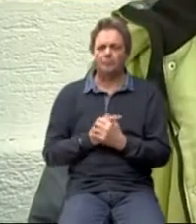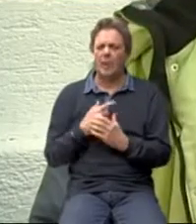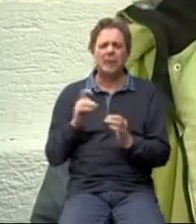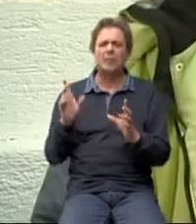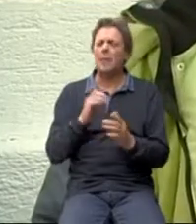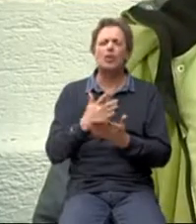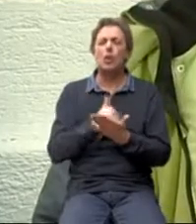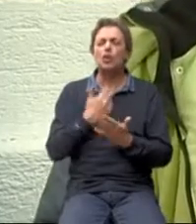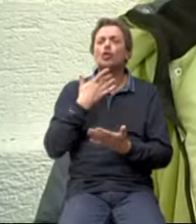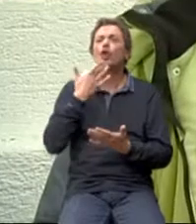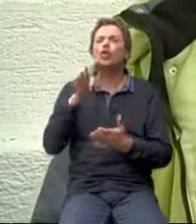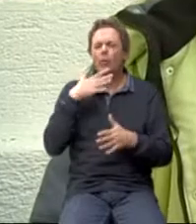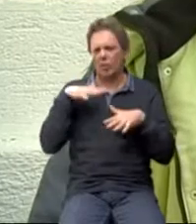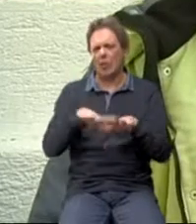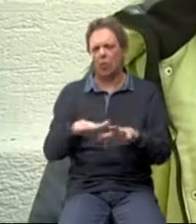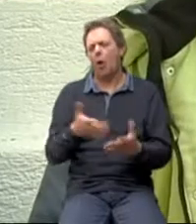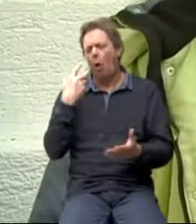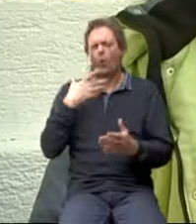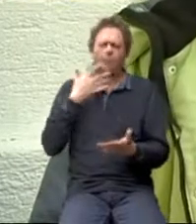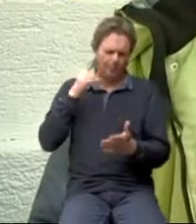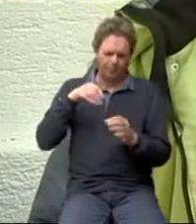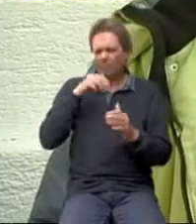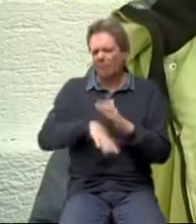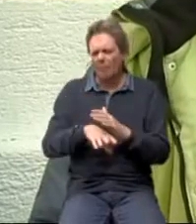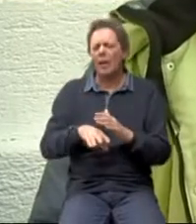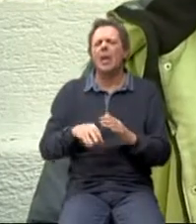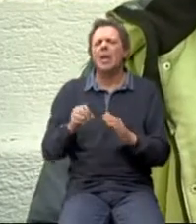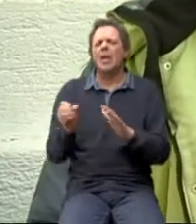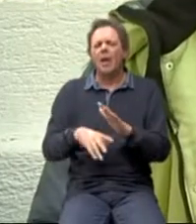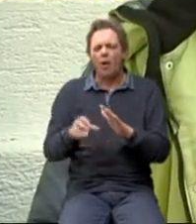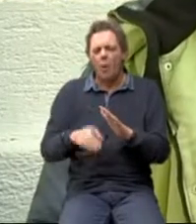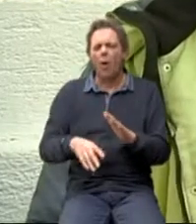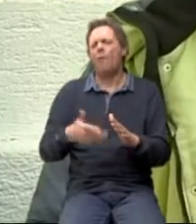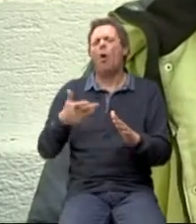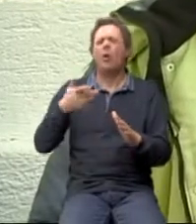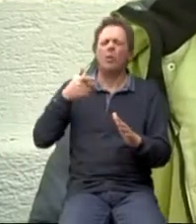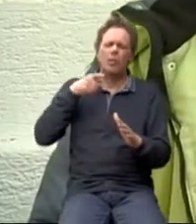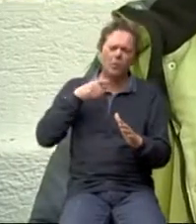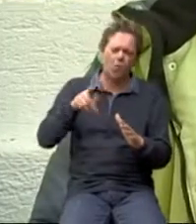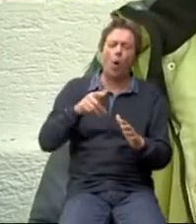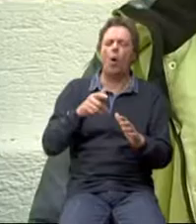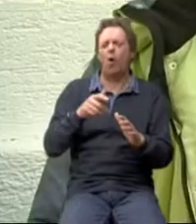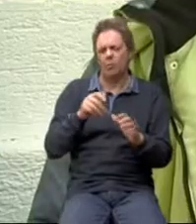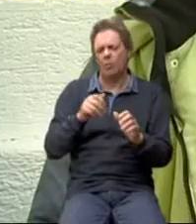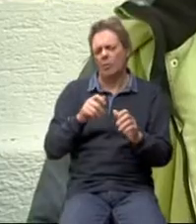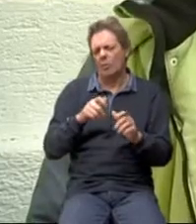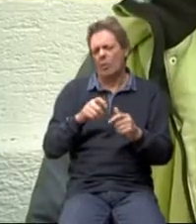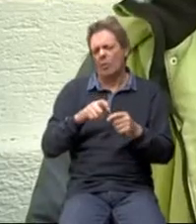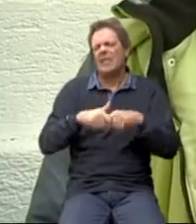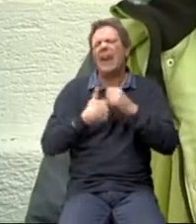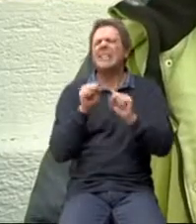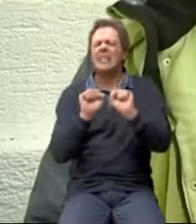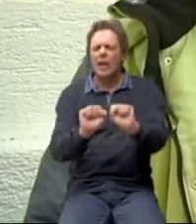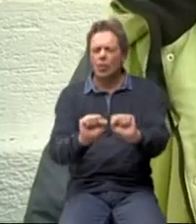što je štetno za ljude. Znači od gnojiva, od tih sredstava za zaštitu, znači to moraju biti znači sva sredstva koja